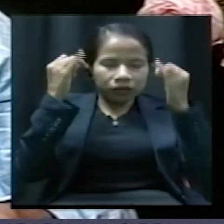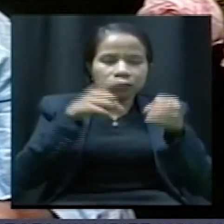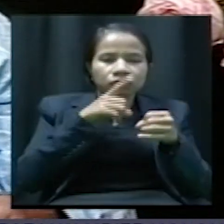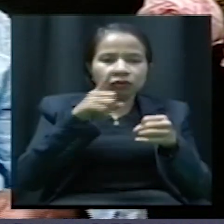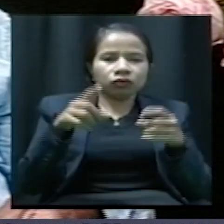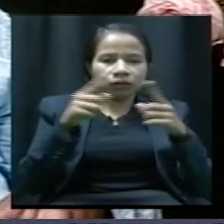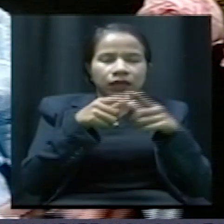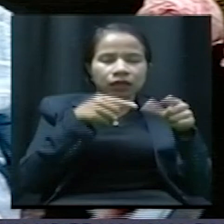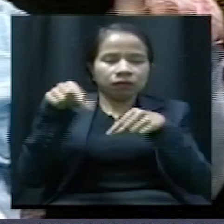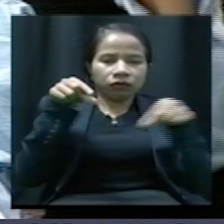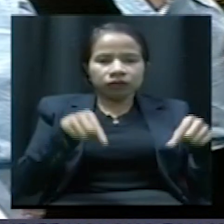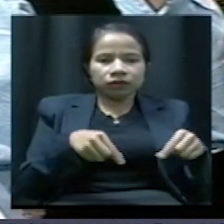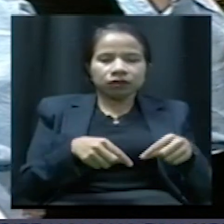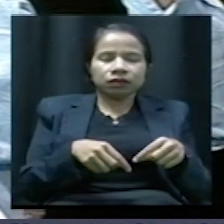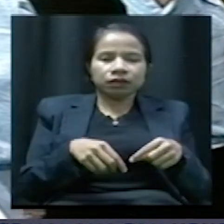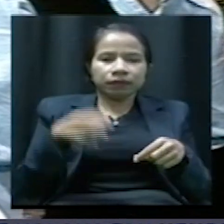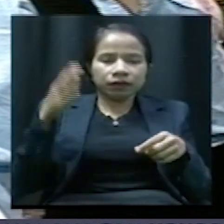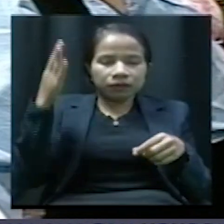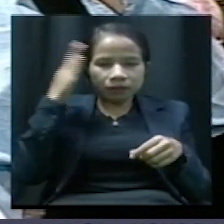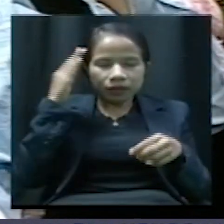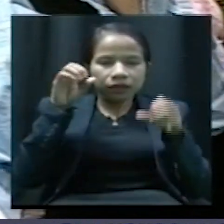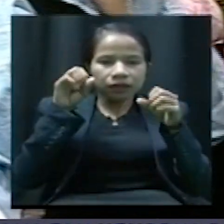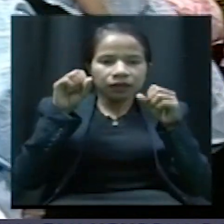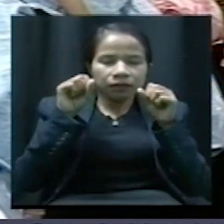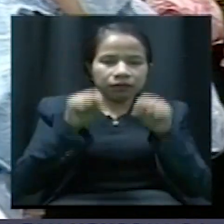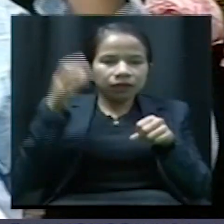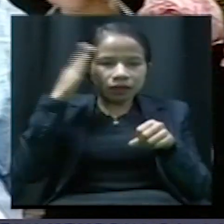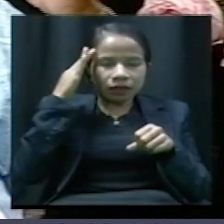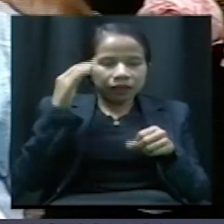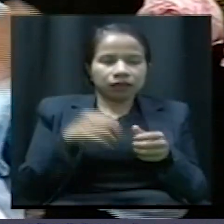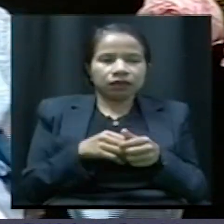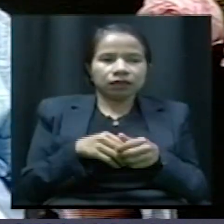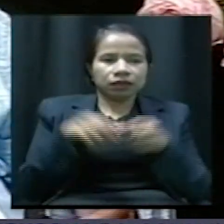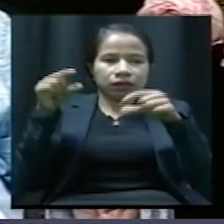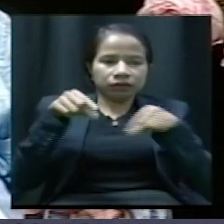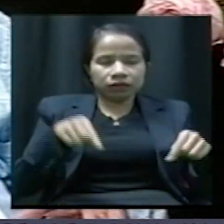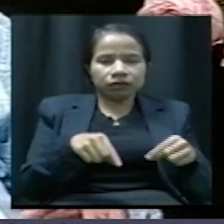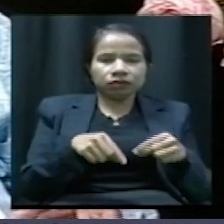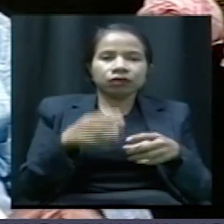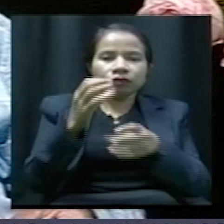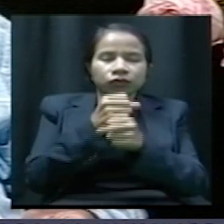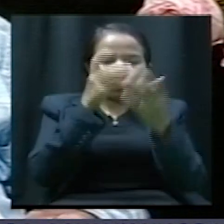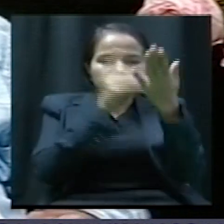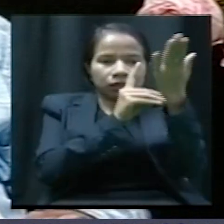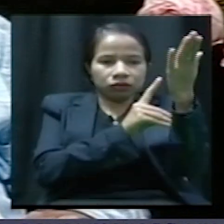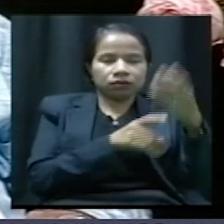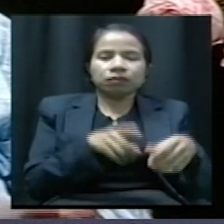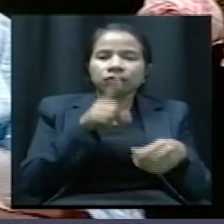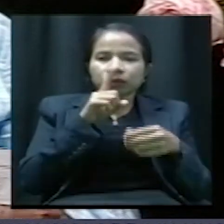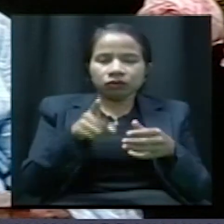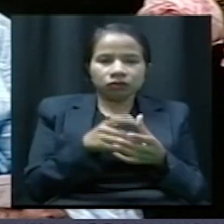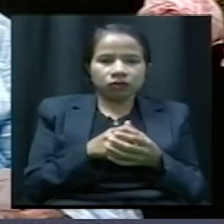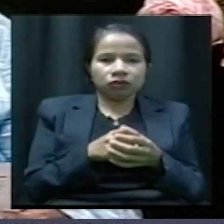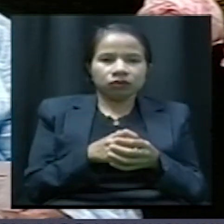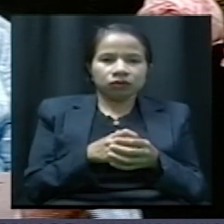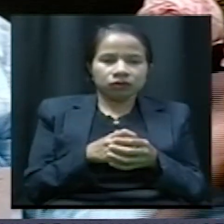ba ema deficiente pa ita bela tene maju menes deficiente sira ne ni tipu ne claro ba sira pasira kon halo recolle dados ne mai informasaun ema close